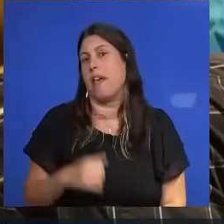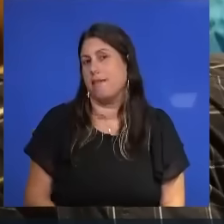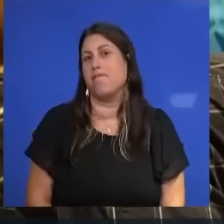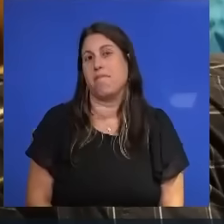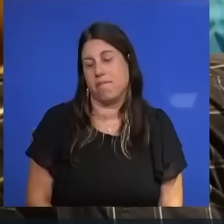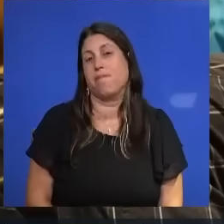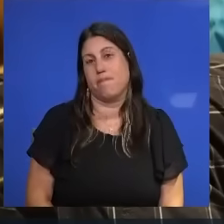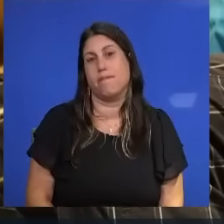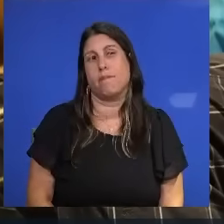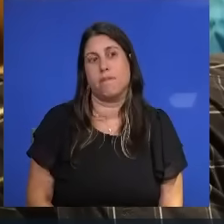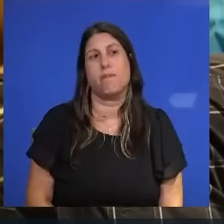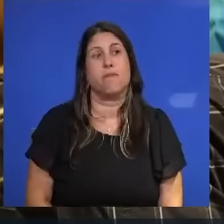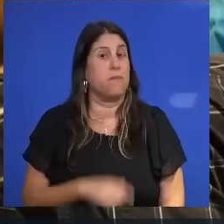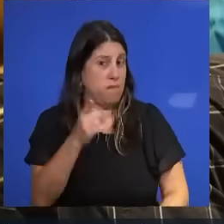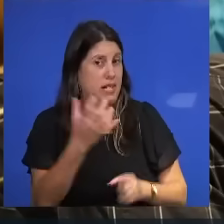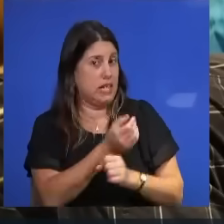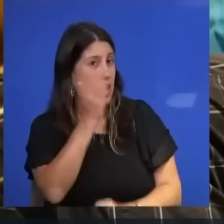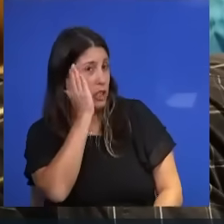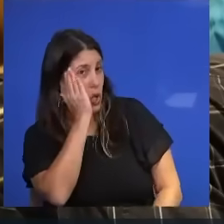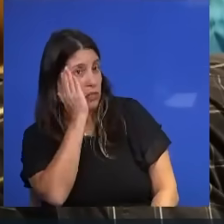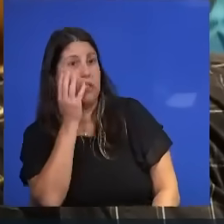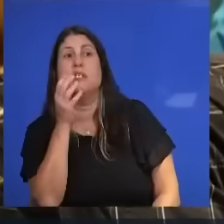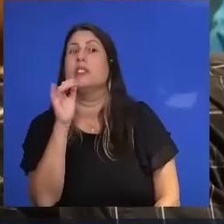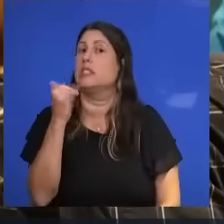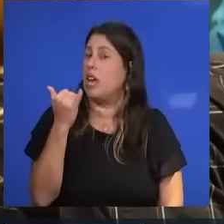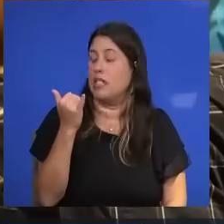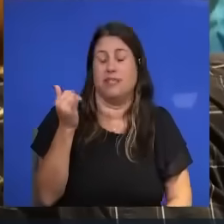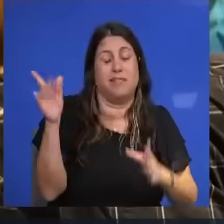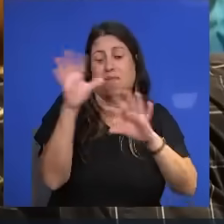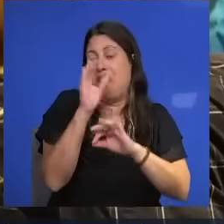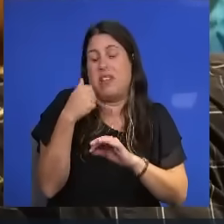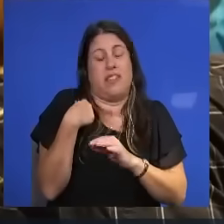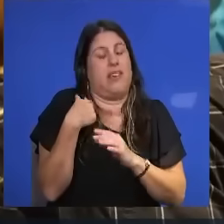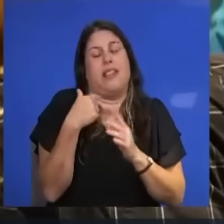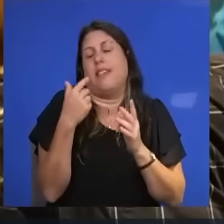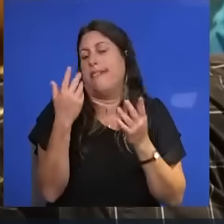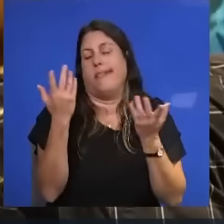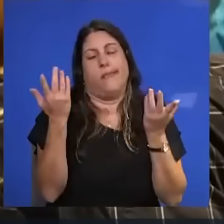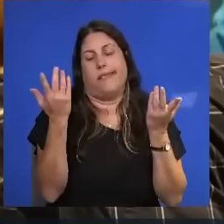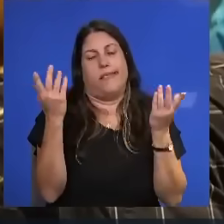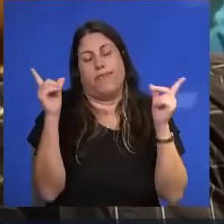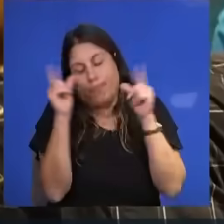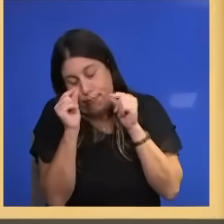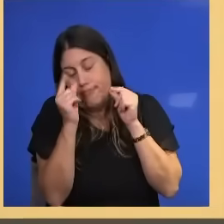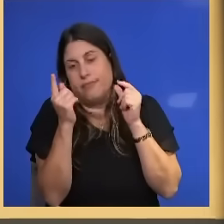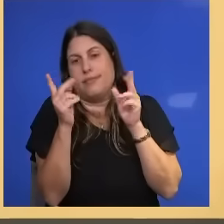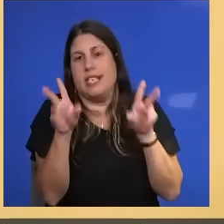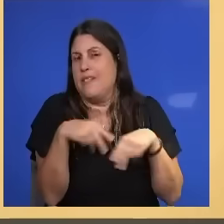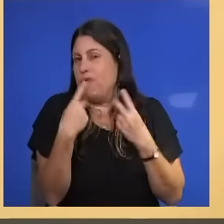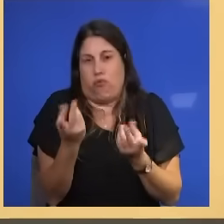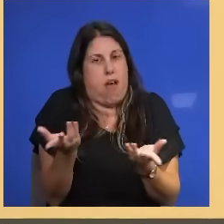מצליחה לישון? כן. אני פשוט נופלת בערב, אי אפשר לעמוד בזה, ואני גם עם כדור